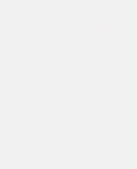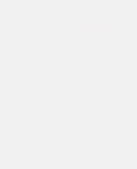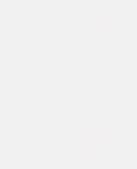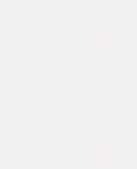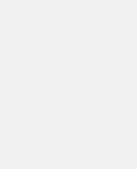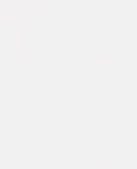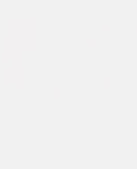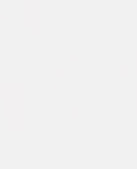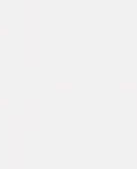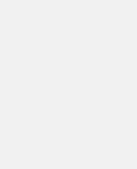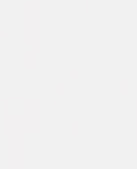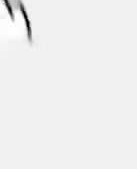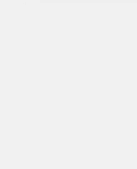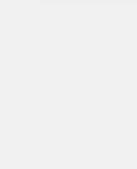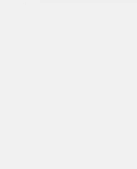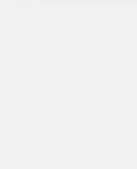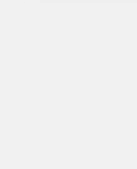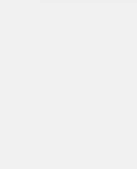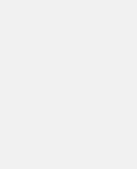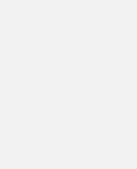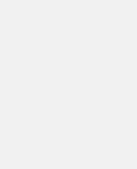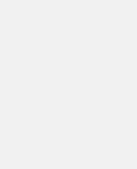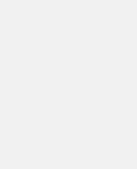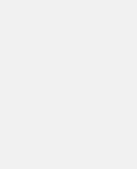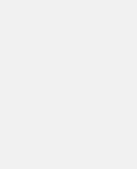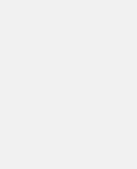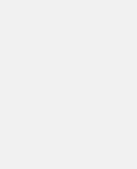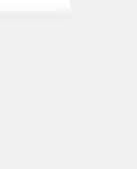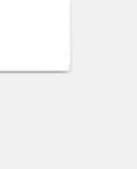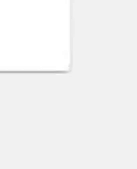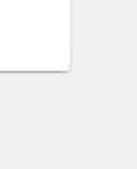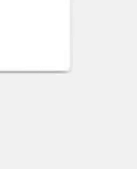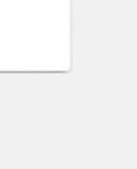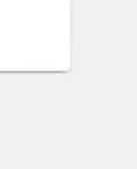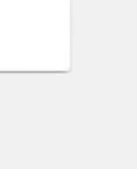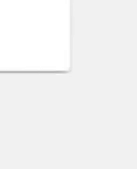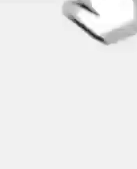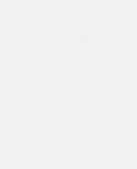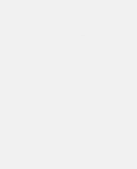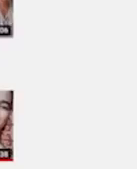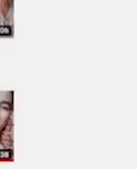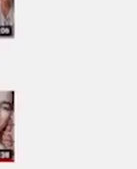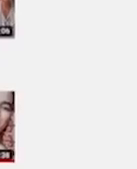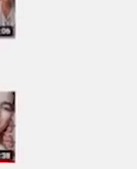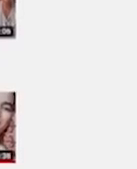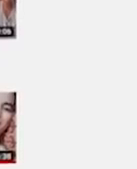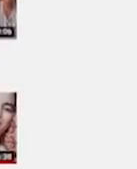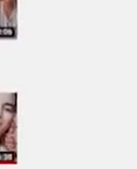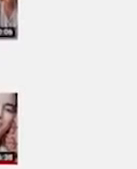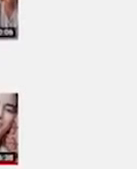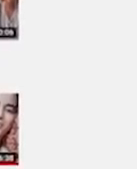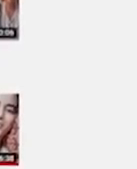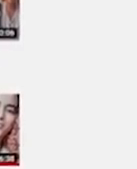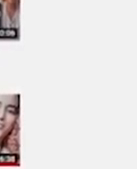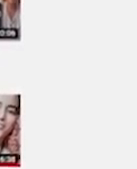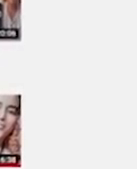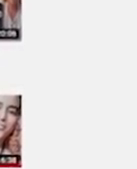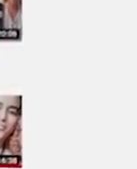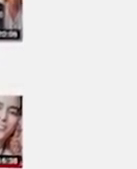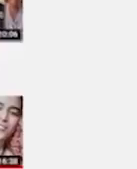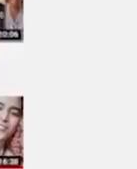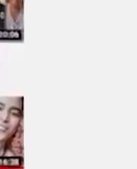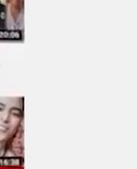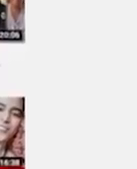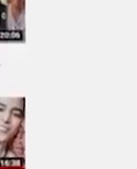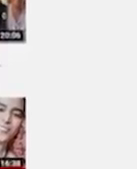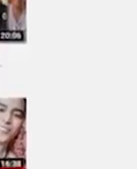Sa mga hindi pa po nakakapag-subscribe, make sure po na pinutin niyo po yung bell button and click niyo po yung all para lagi po kayong updated sa mga notifications from Rafi